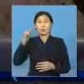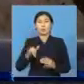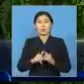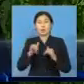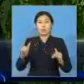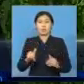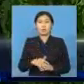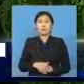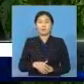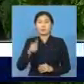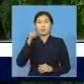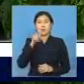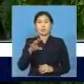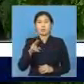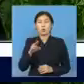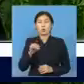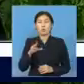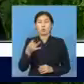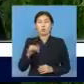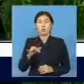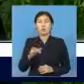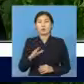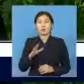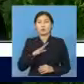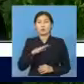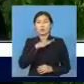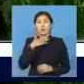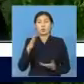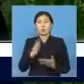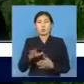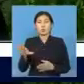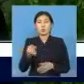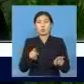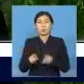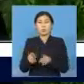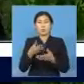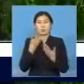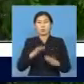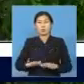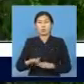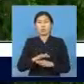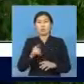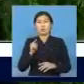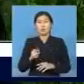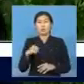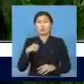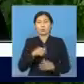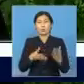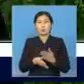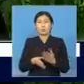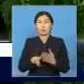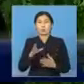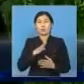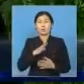артты. Ертең құрман айтқа шалсын, кем кетіктері бар, ішінде бәрі бірдей емес қой халықтың. Соған мінекей өздері жәрдем беріп